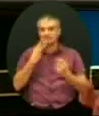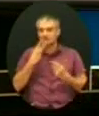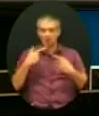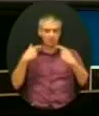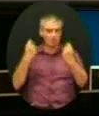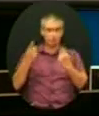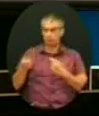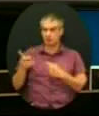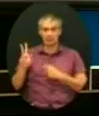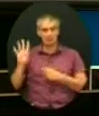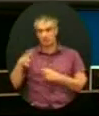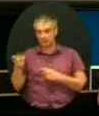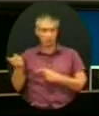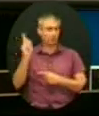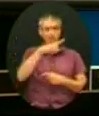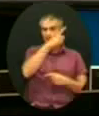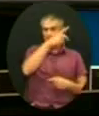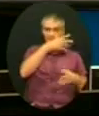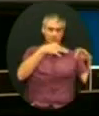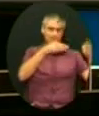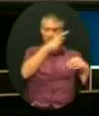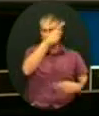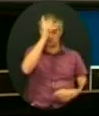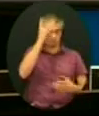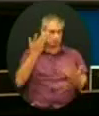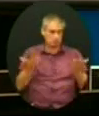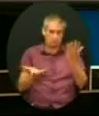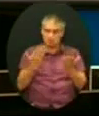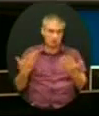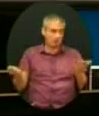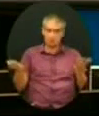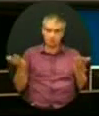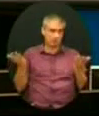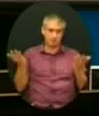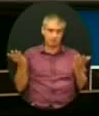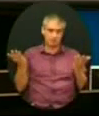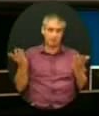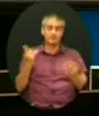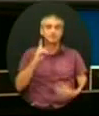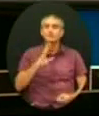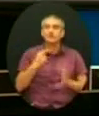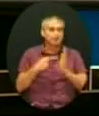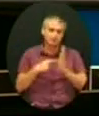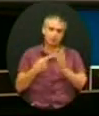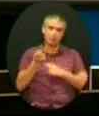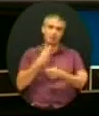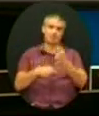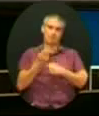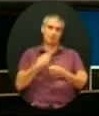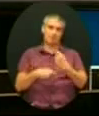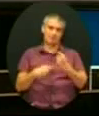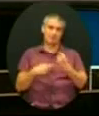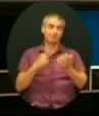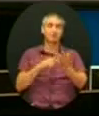התרבות בין הקטלונים לבין שאר האזורים בספרד. המניע העיקרי הוא כלכלי, ולכן